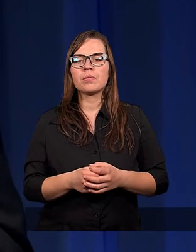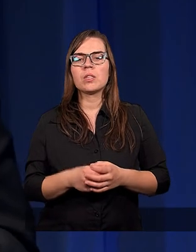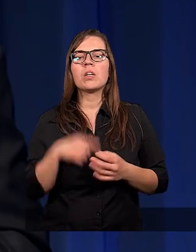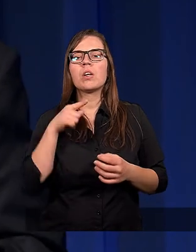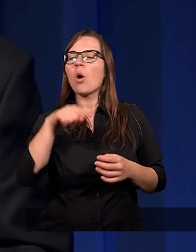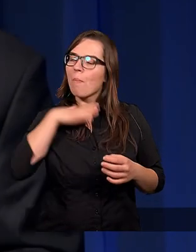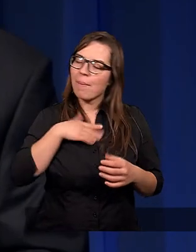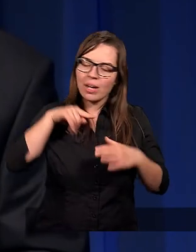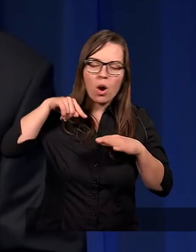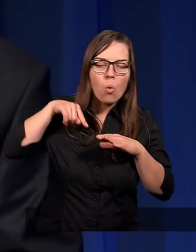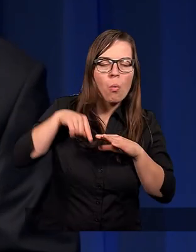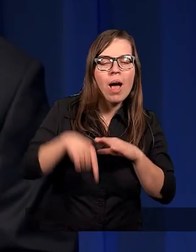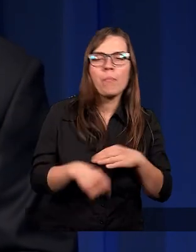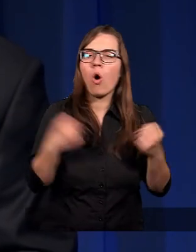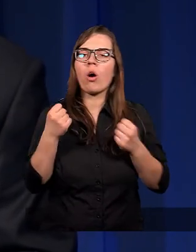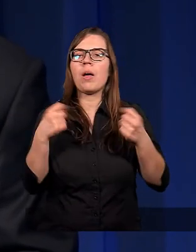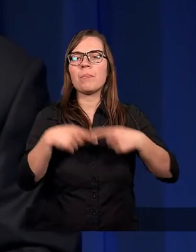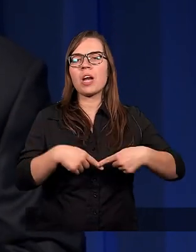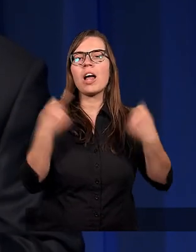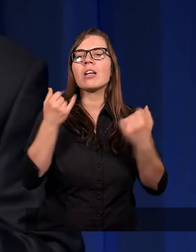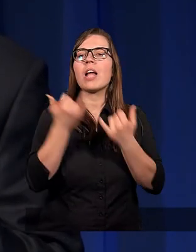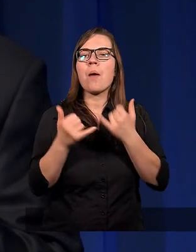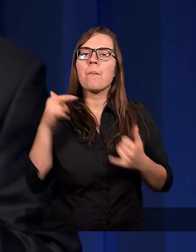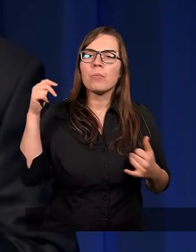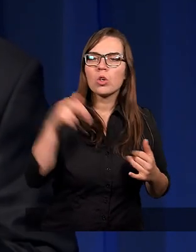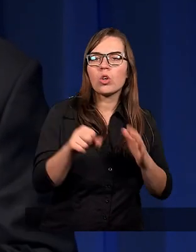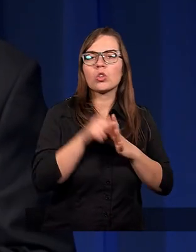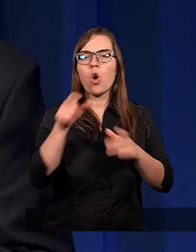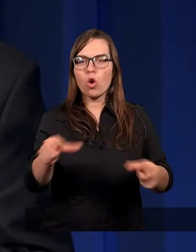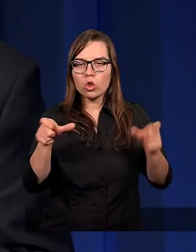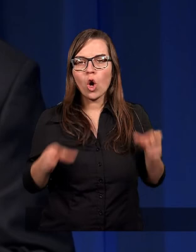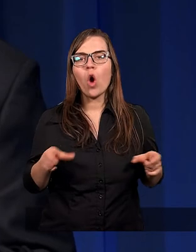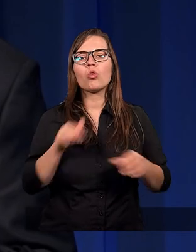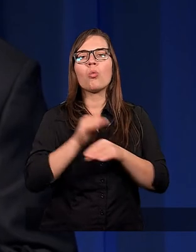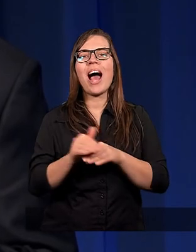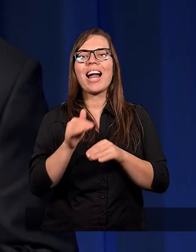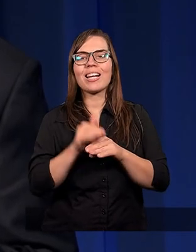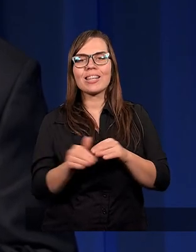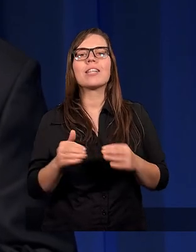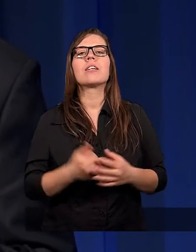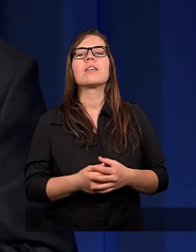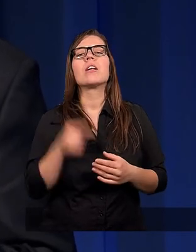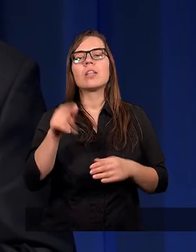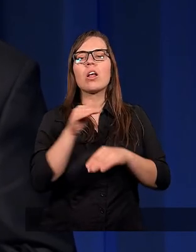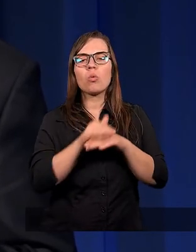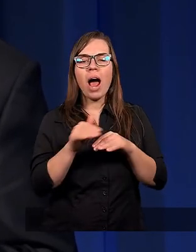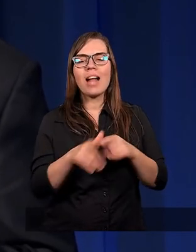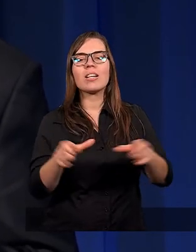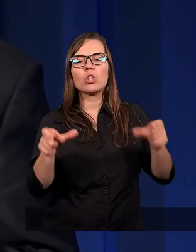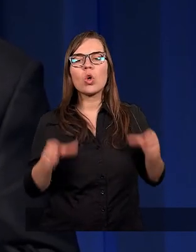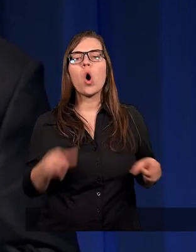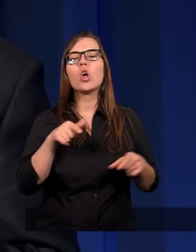Mam głębokie przekonanie, że jeżeli przychodzimy do tronu łaski, a tron łaski to